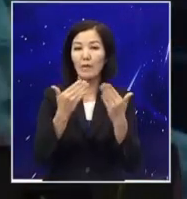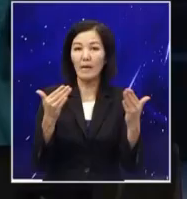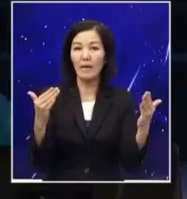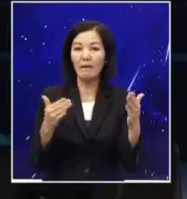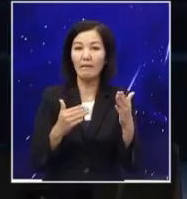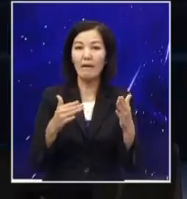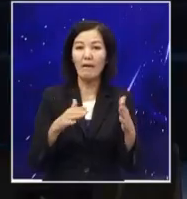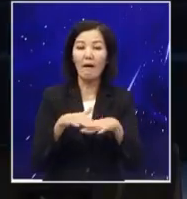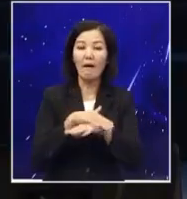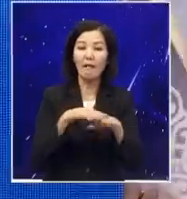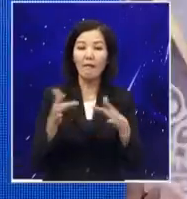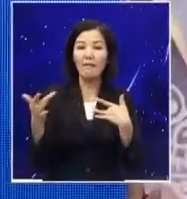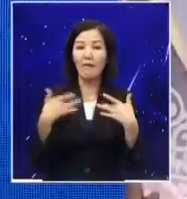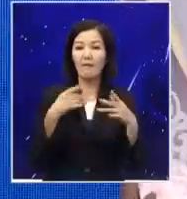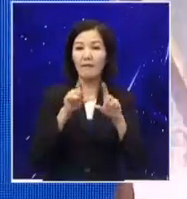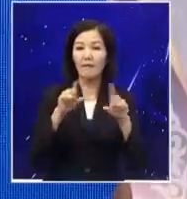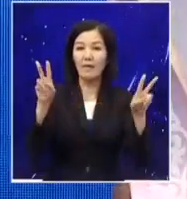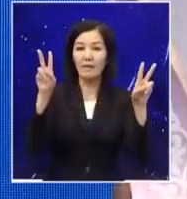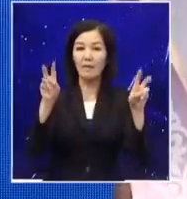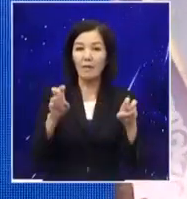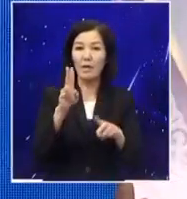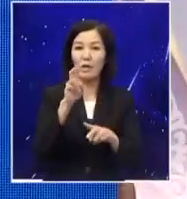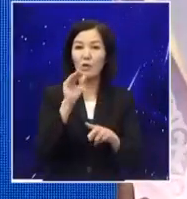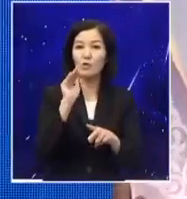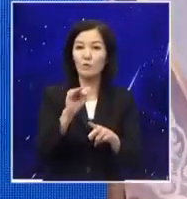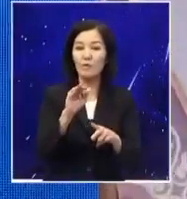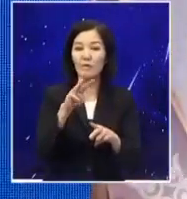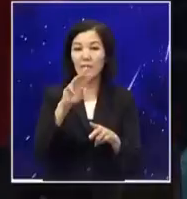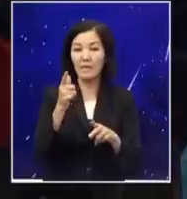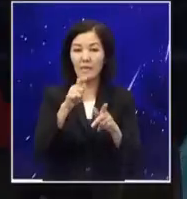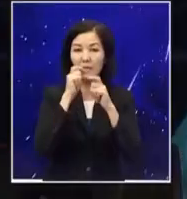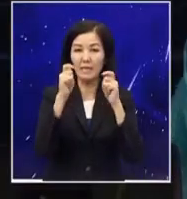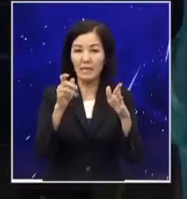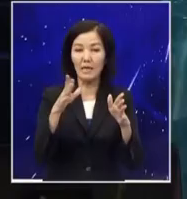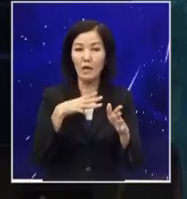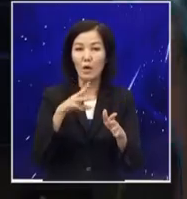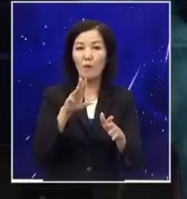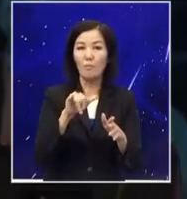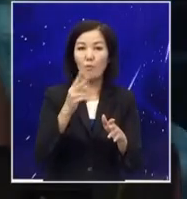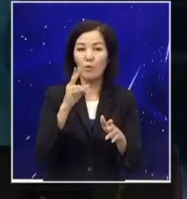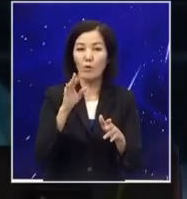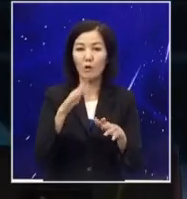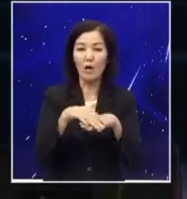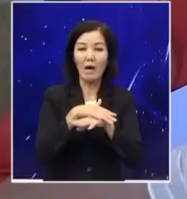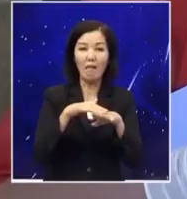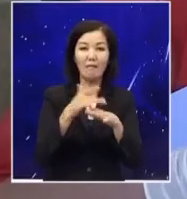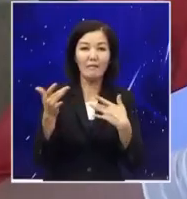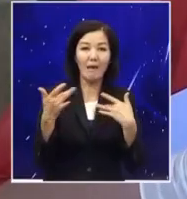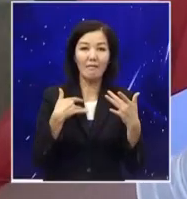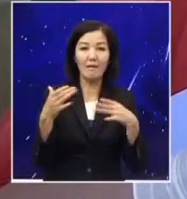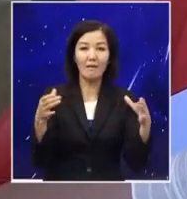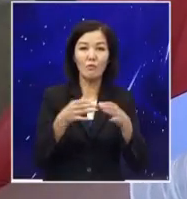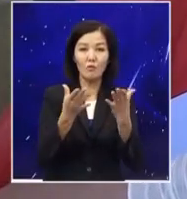театры аталымдары бойынша 200 мың теңгелік қаржылай сыйлық табысталды. Соңғысын Мұқыры халық театры иеленді.